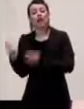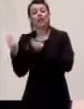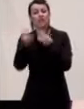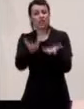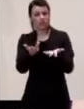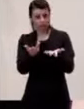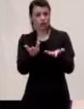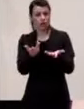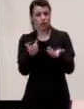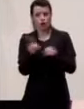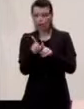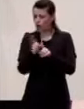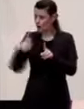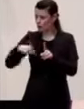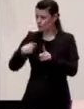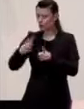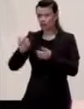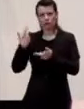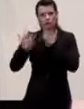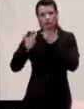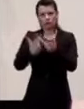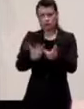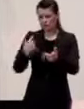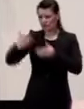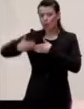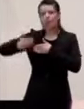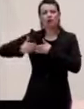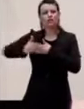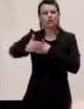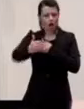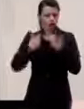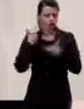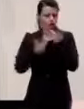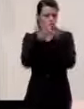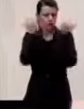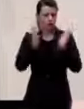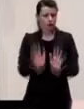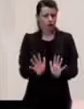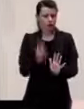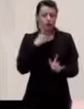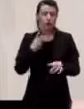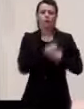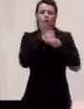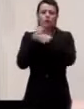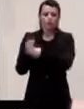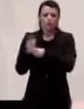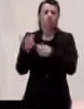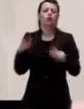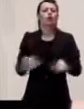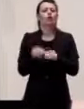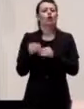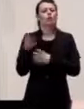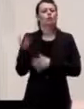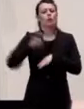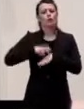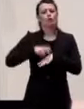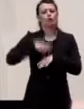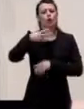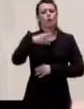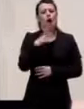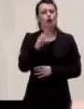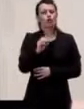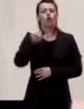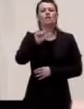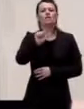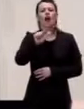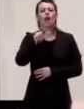dei passaggi che sono scritti in maniera molto chiara e precisa, do la parola quindi a partire dal dottor Marco Salmoiraghi, che è